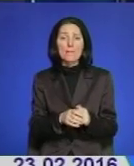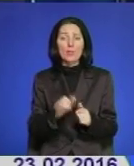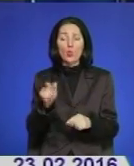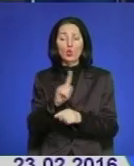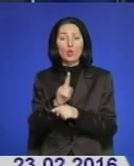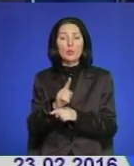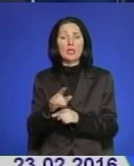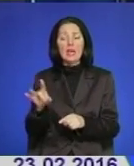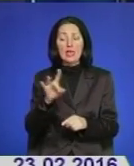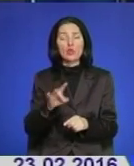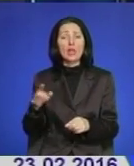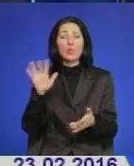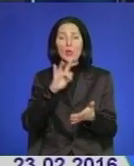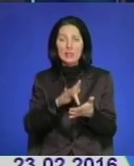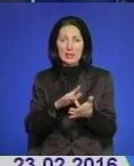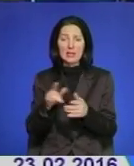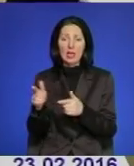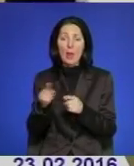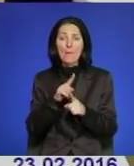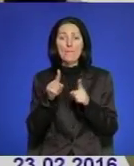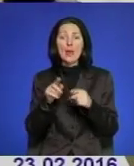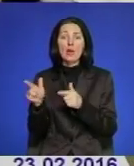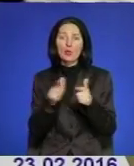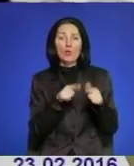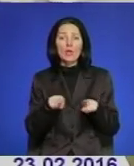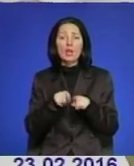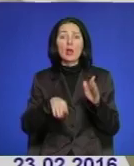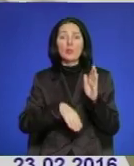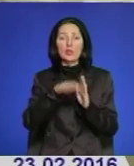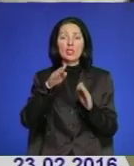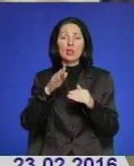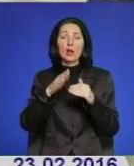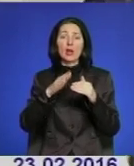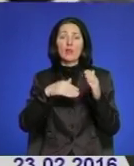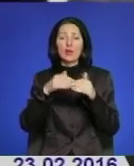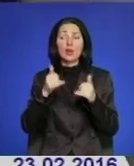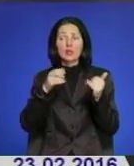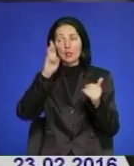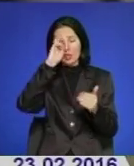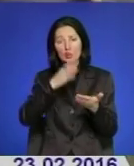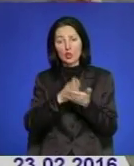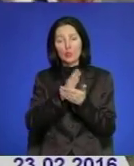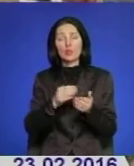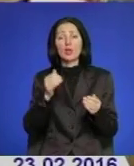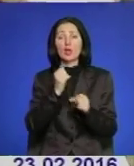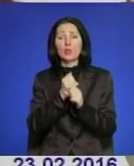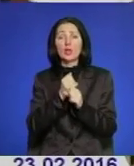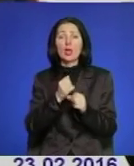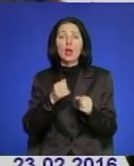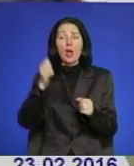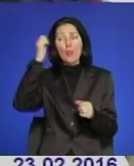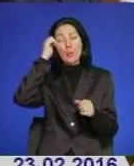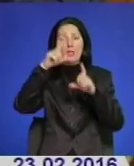У Тернопільському регіональному центрі перепідготовки та підвищення кваліфікації для державних службовців встановили пам'ятні стенди зі